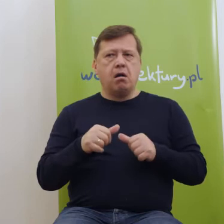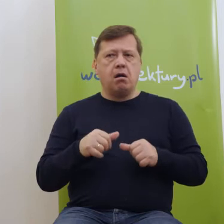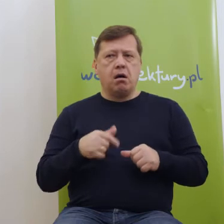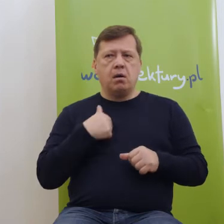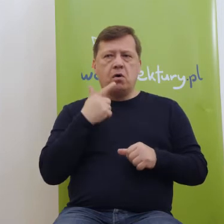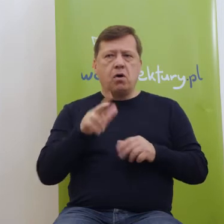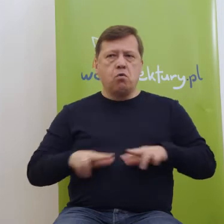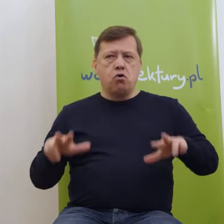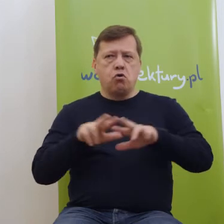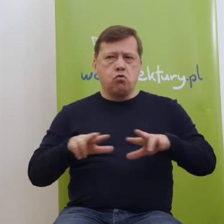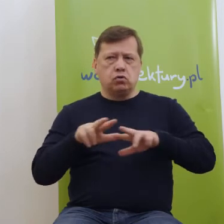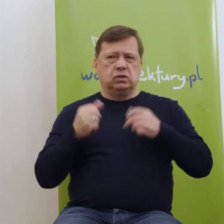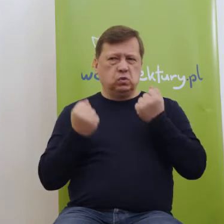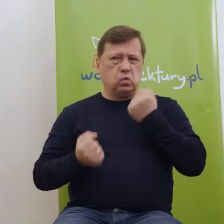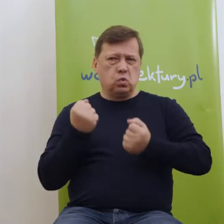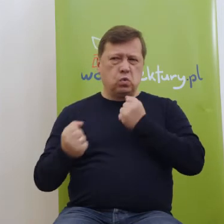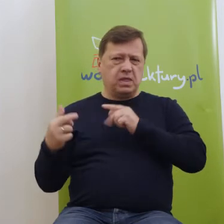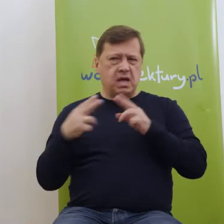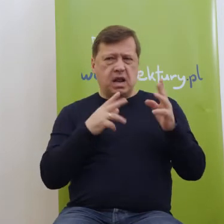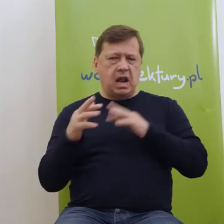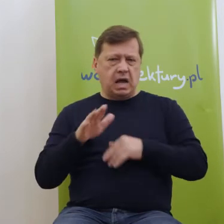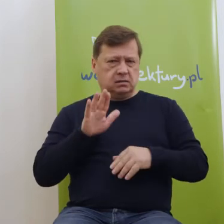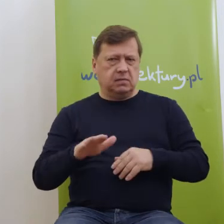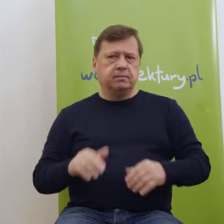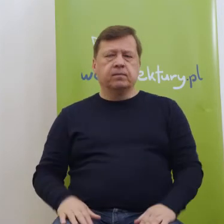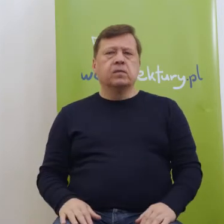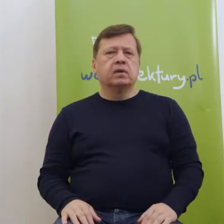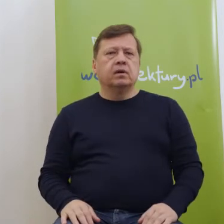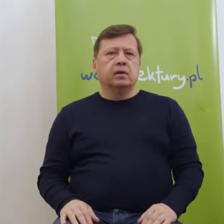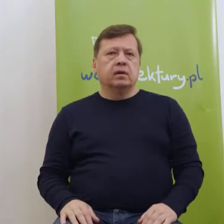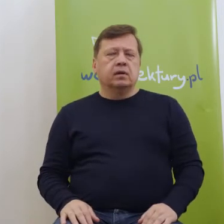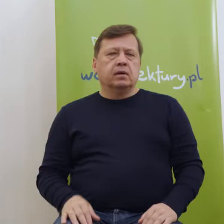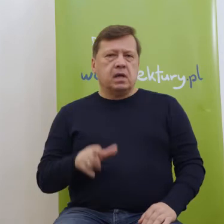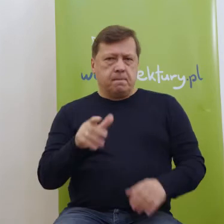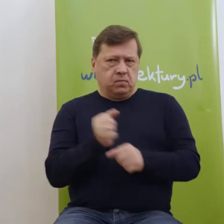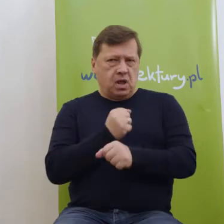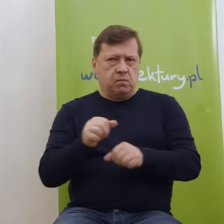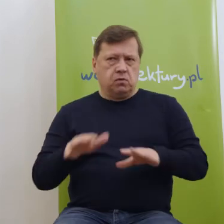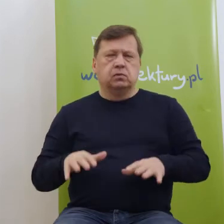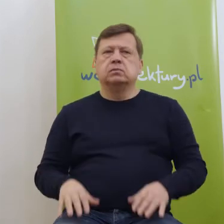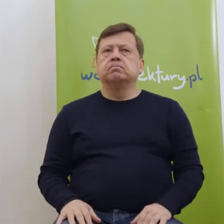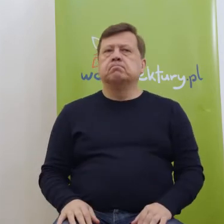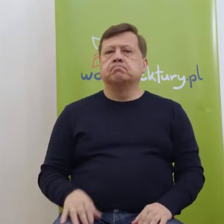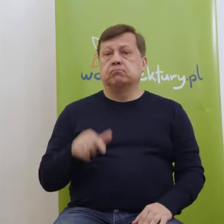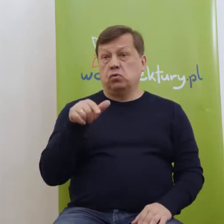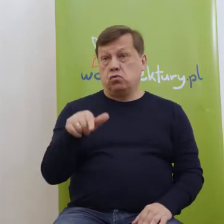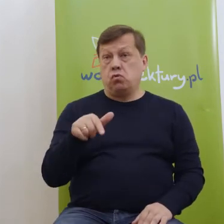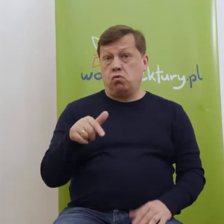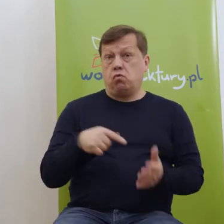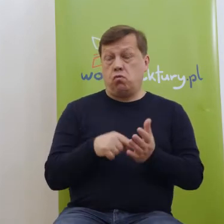relacjach rodzinnych, że to jest jakiś taki stały motyw. Rozmawiasz, z kim